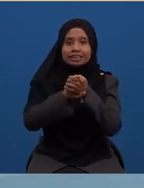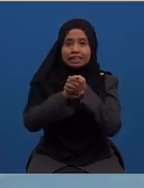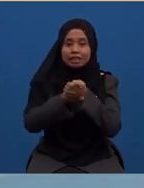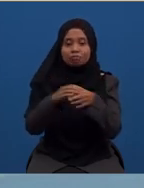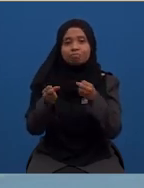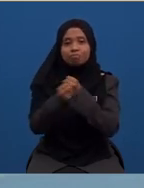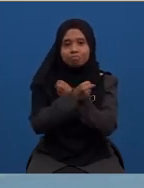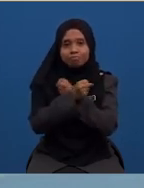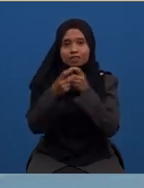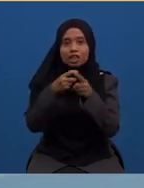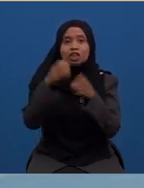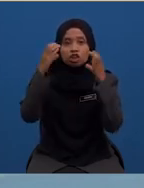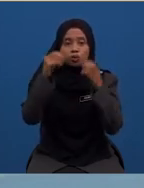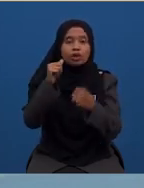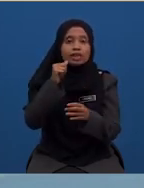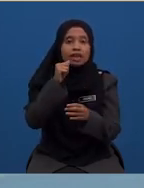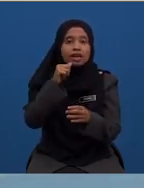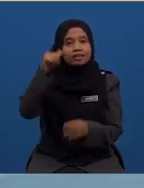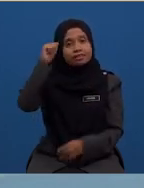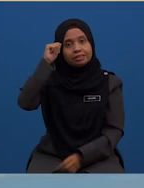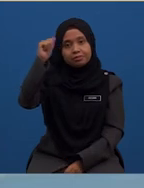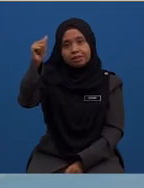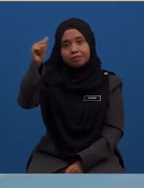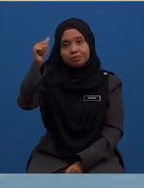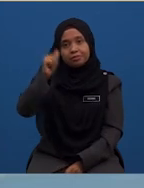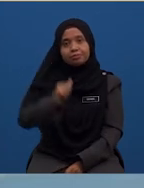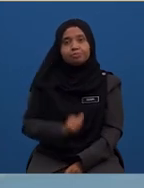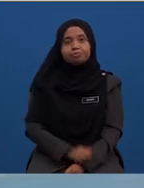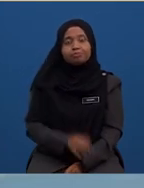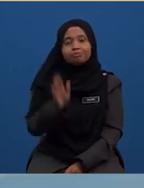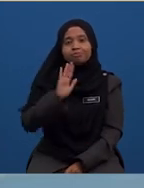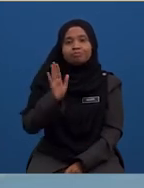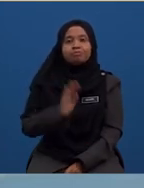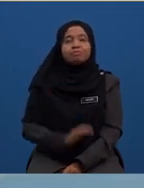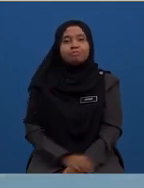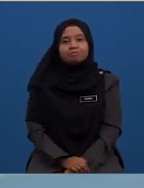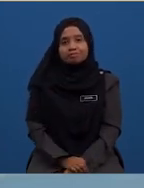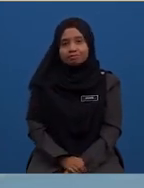daripada saya, Cikgu Atikah. Assalamualaikum. Bye.